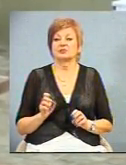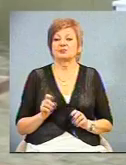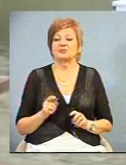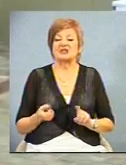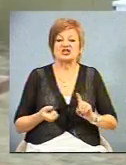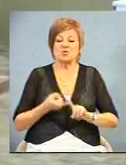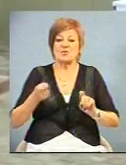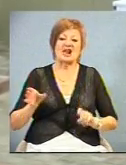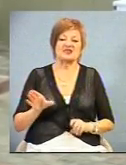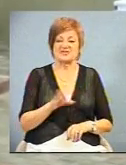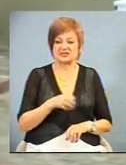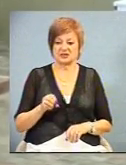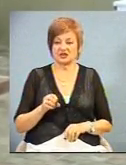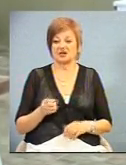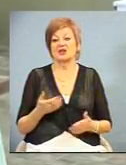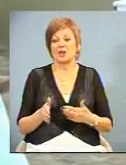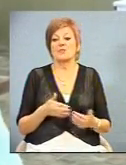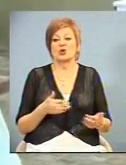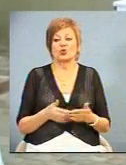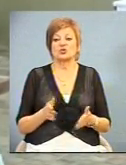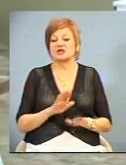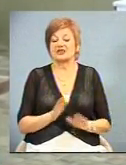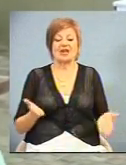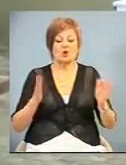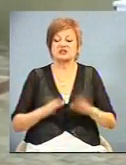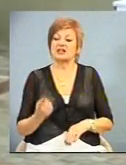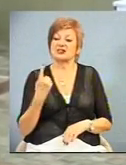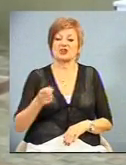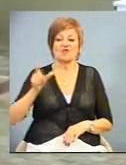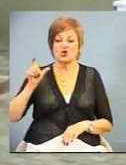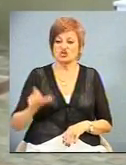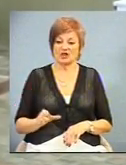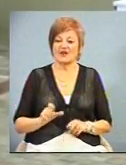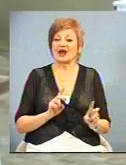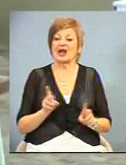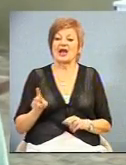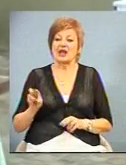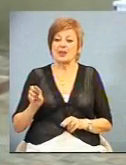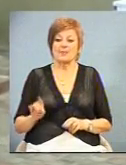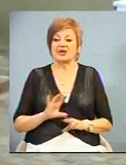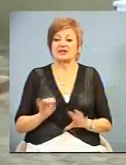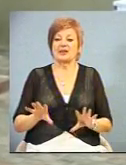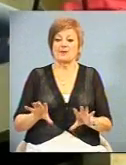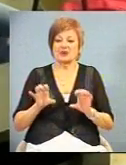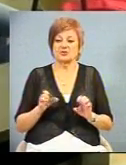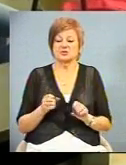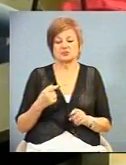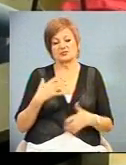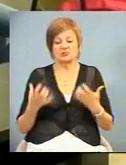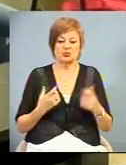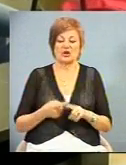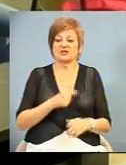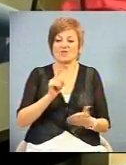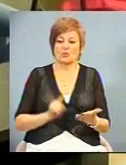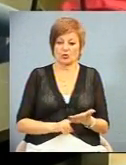всіх. І практично не залишилось жодної людини, яка б не перейнялася цим питанням. Програма